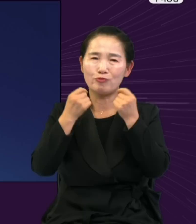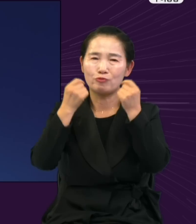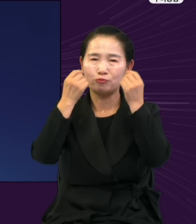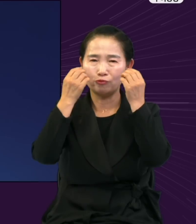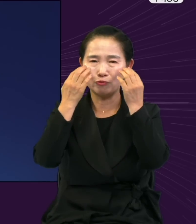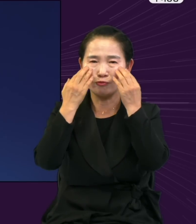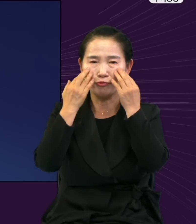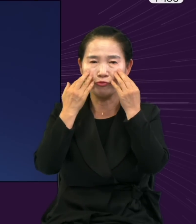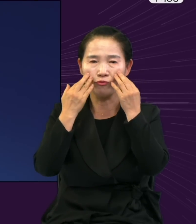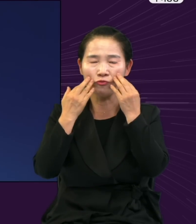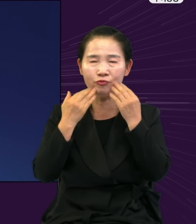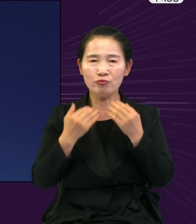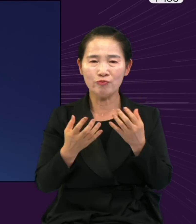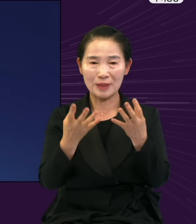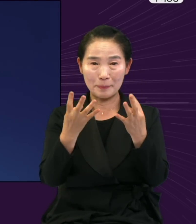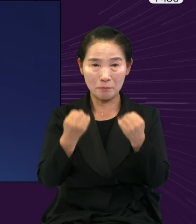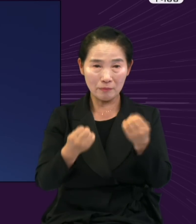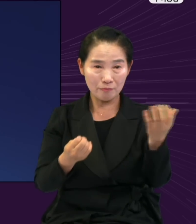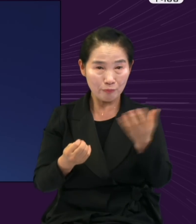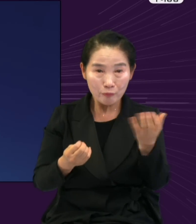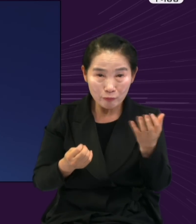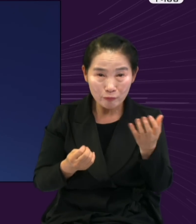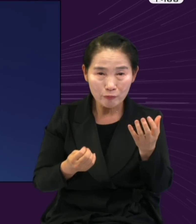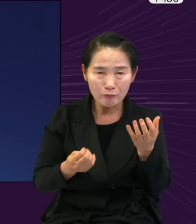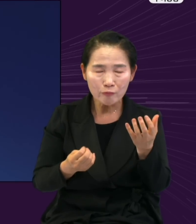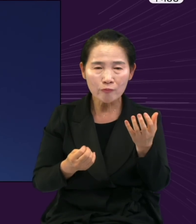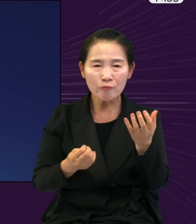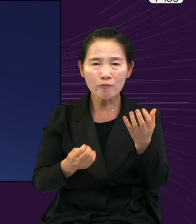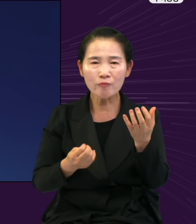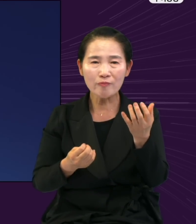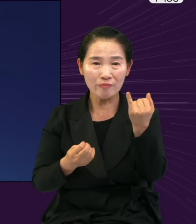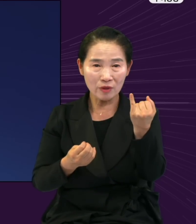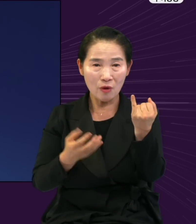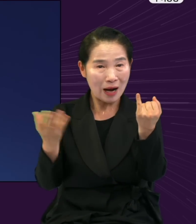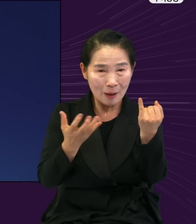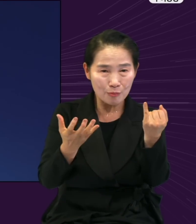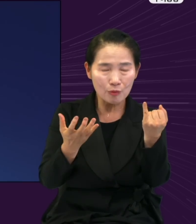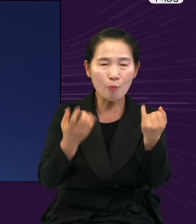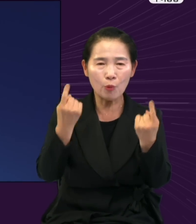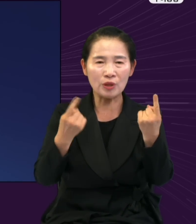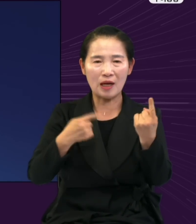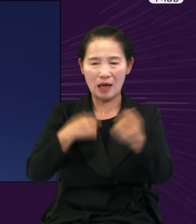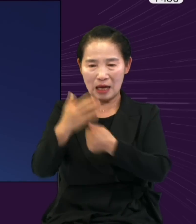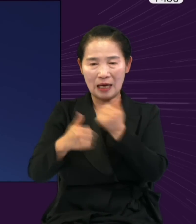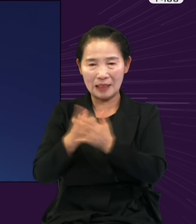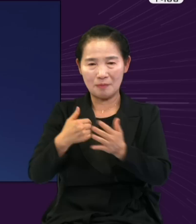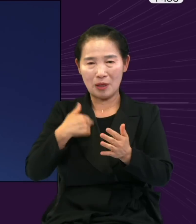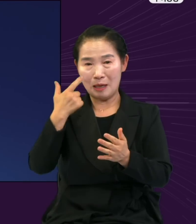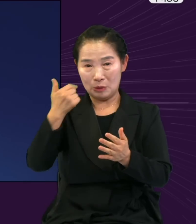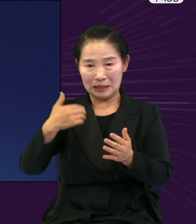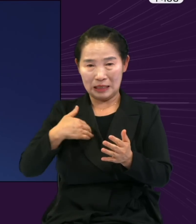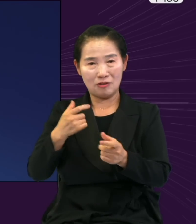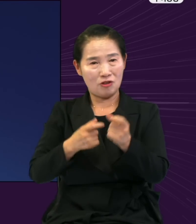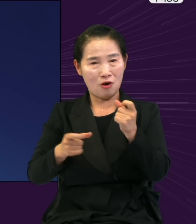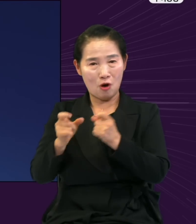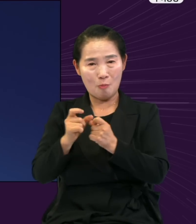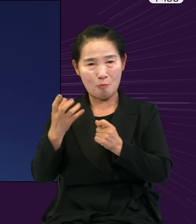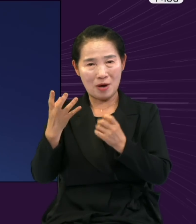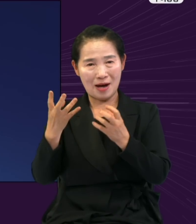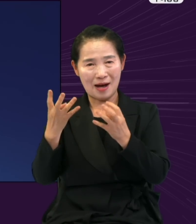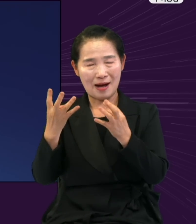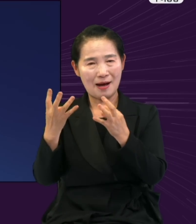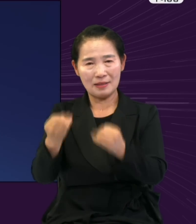많이 아팠니? 근데 내가 너가 아픈 것보다 더 아팠다. 너가 슬픈 것보다 내가 더